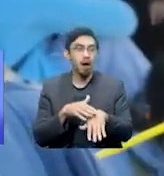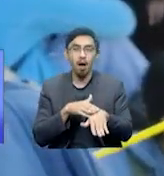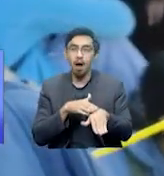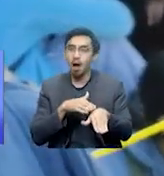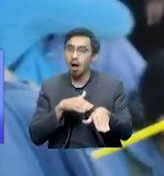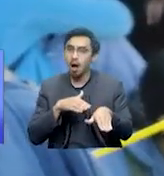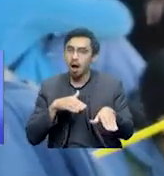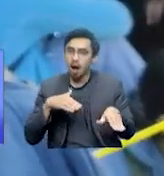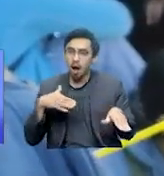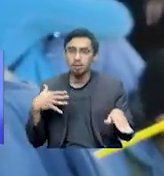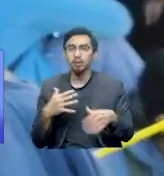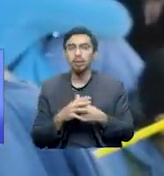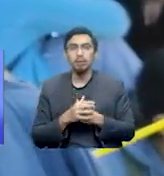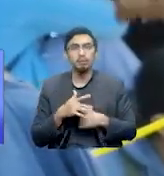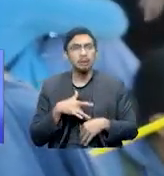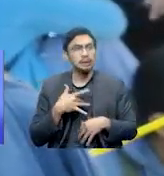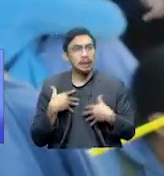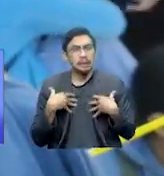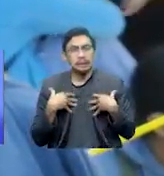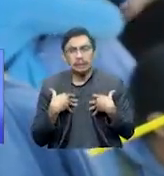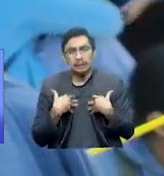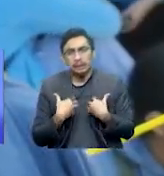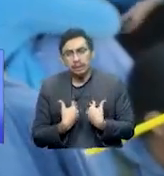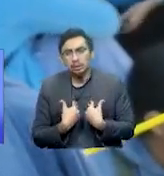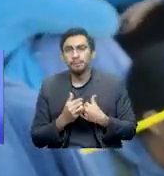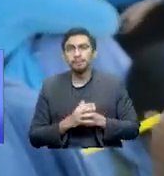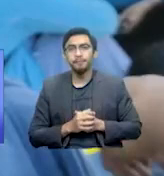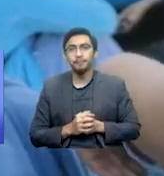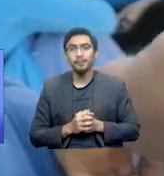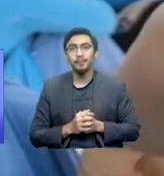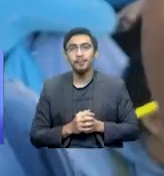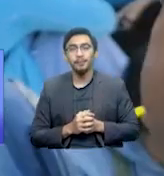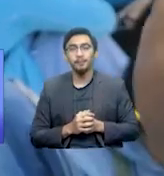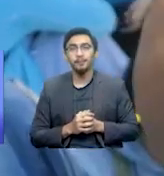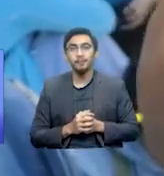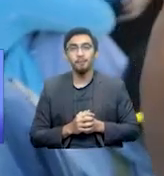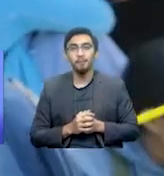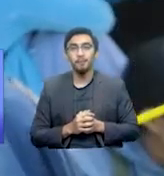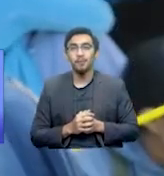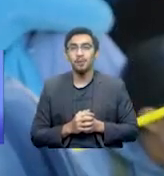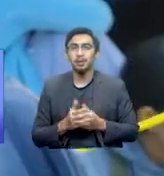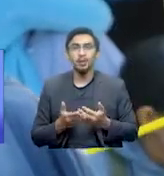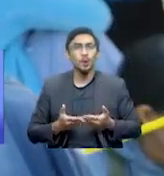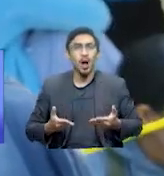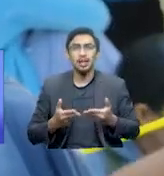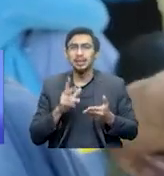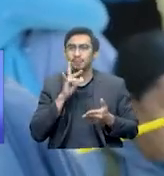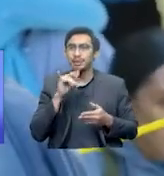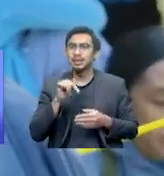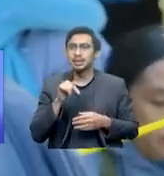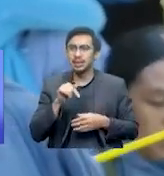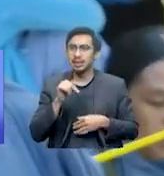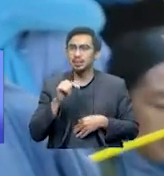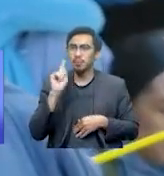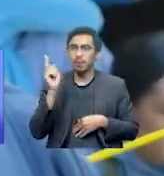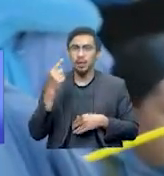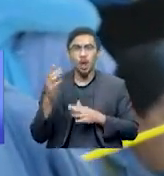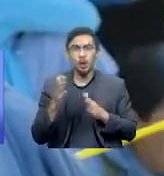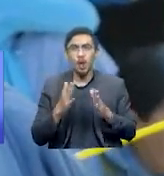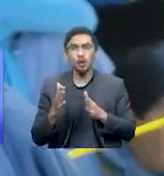mudah-mudahan pemerintah lebih paham dan ini dengan kondisi begini nih supaya masyarakatnya tidak terlalu